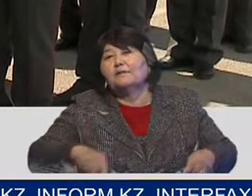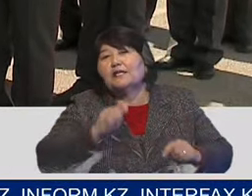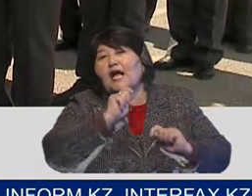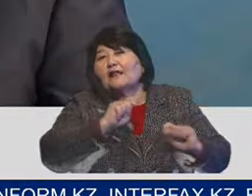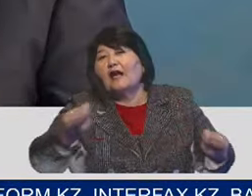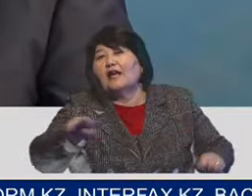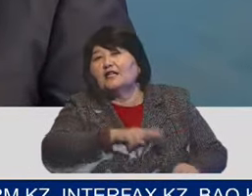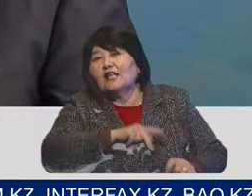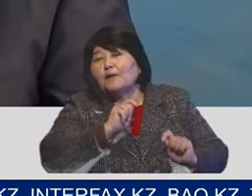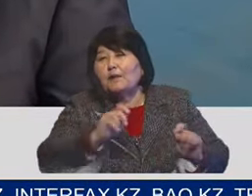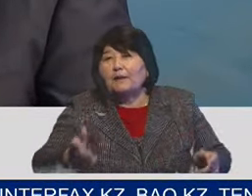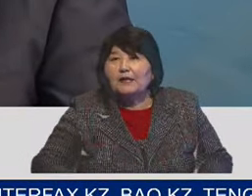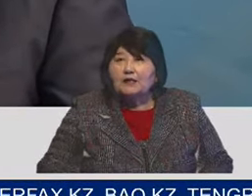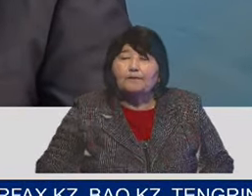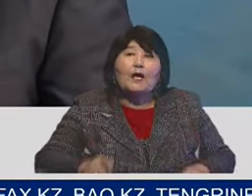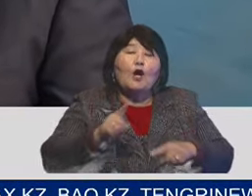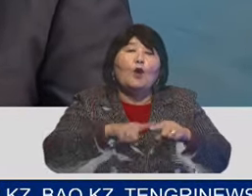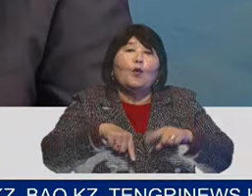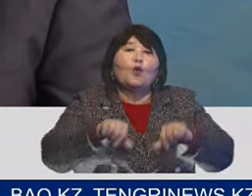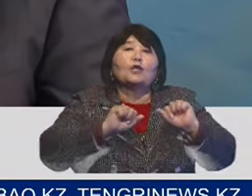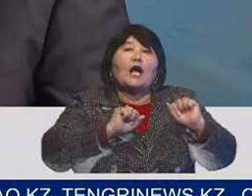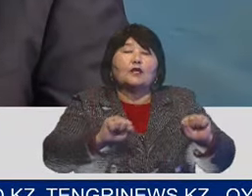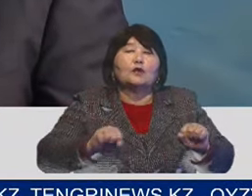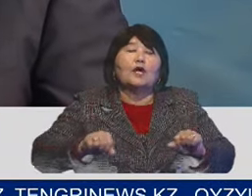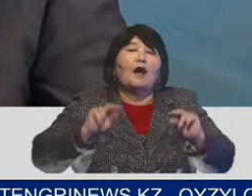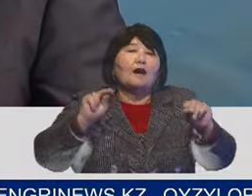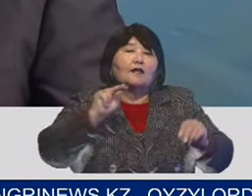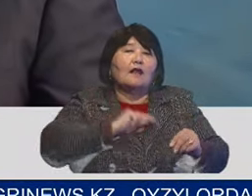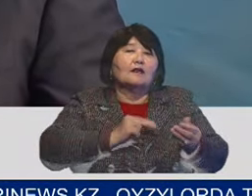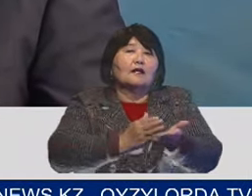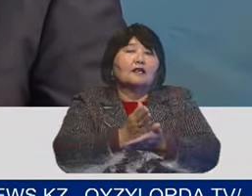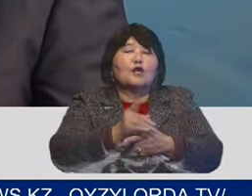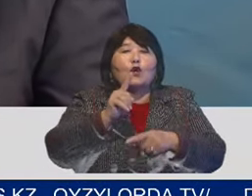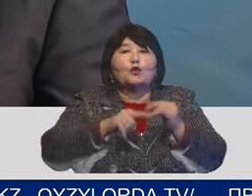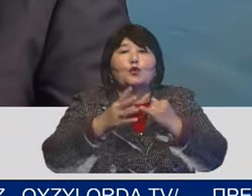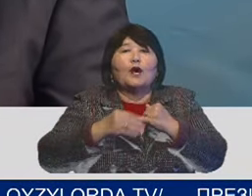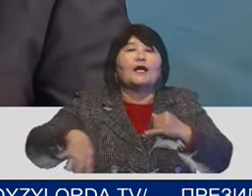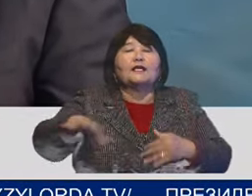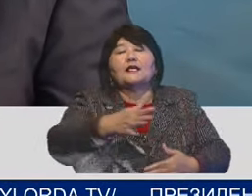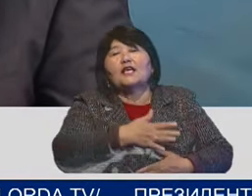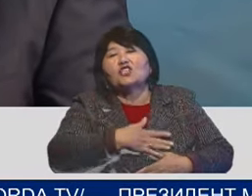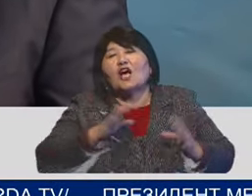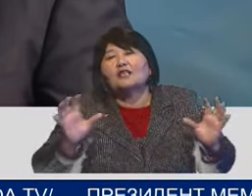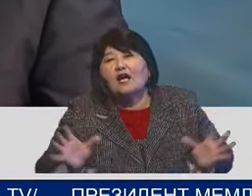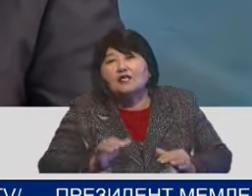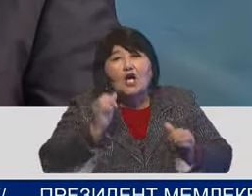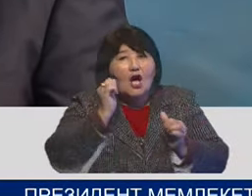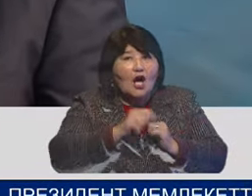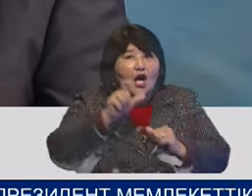наградалармен марапаттады. Отанды қорғау және адал қызмет ету, туған елге жанашырлық таныту,